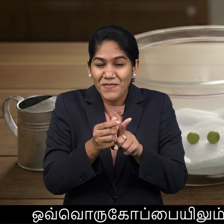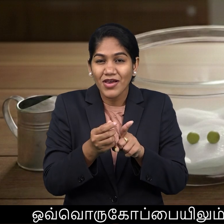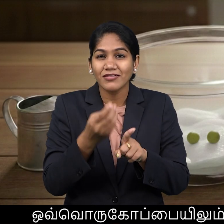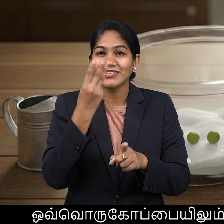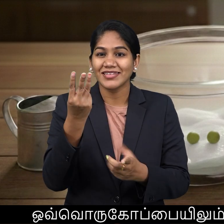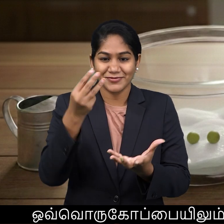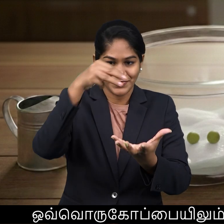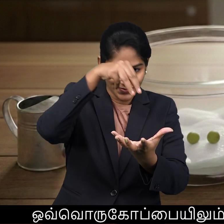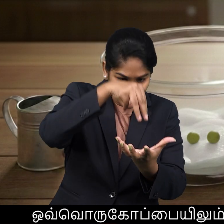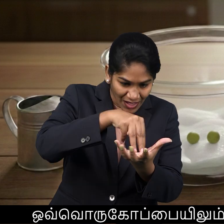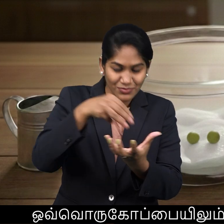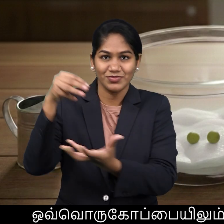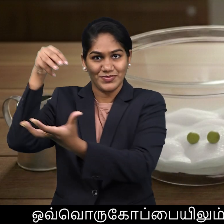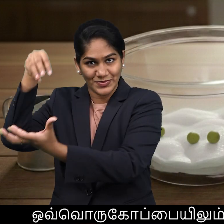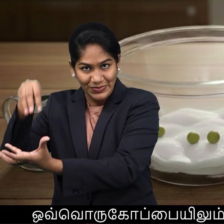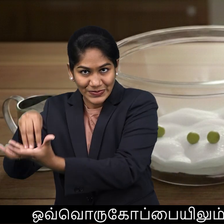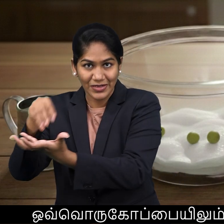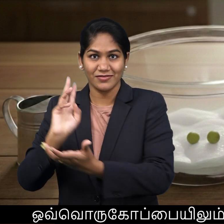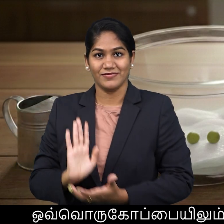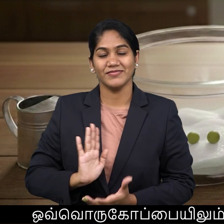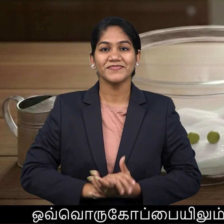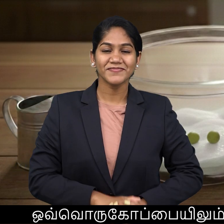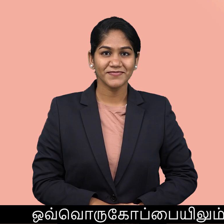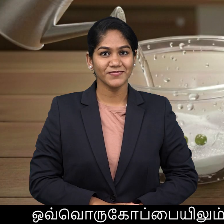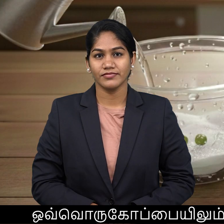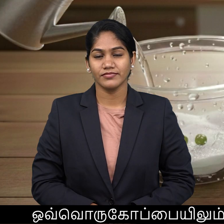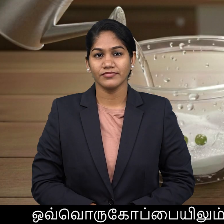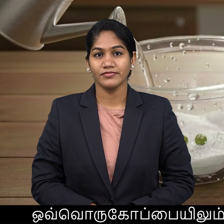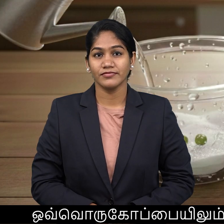ஒவ்வொரு கோப்பையிலும் 3 பட்டாணி விதைகளை வைக்கவும்.